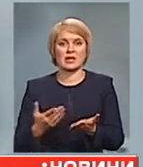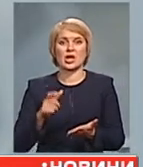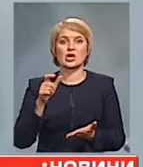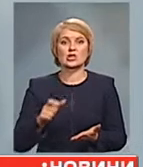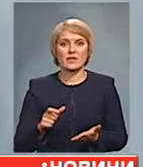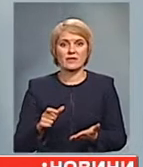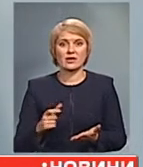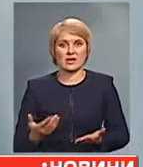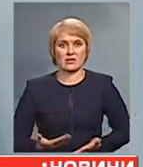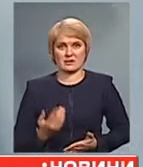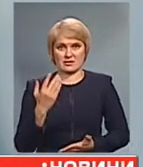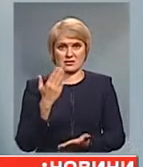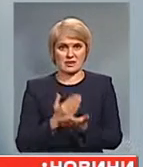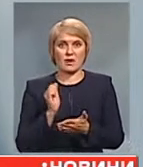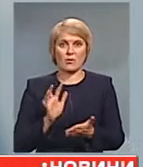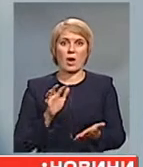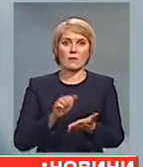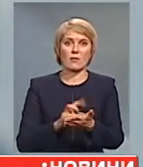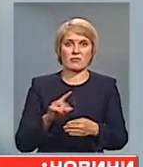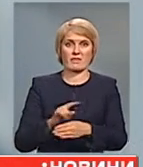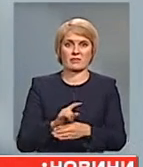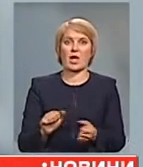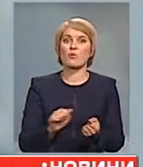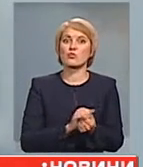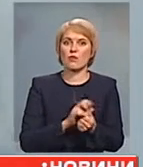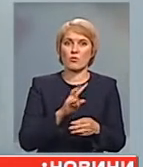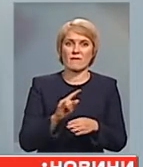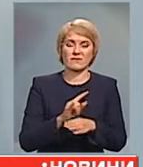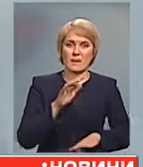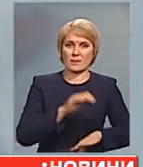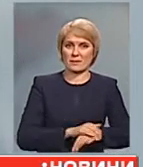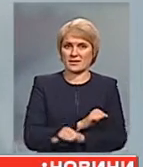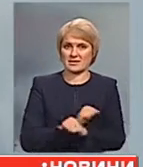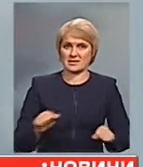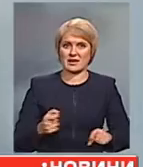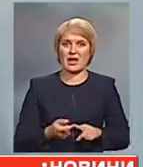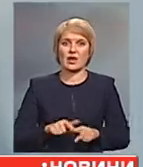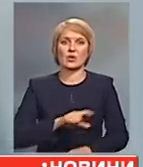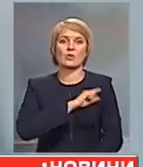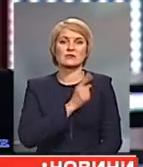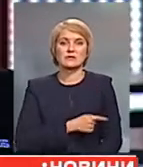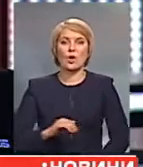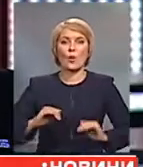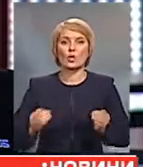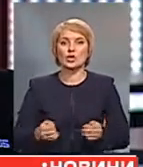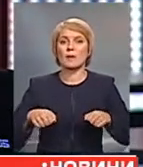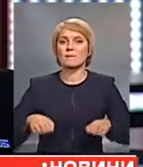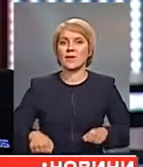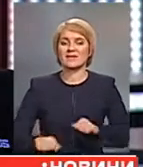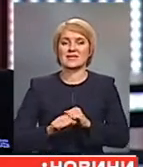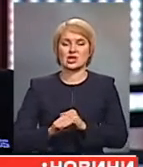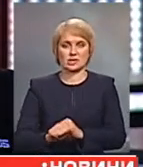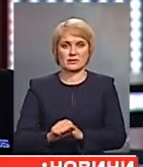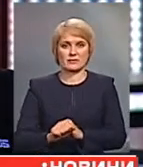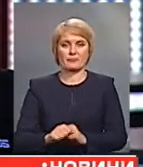поймать на вранье. А бумагу на вранье поймать нельзя. Поэтому это очень сильно ограничивает право защиты.